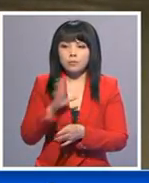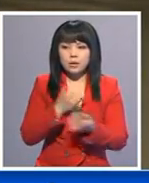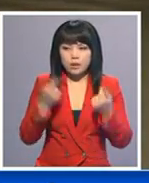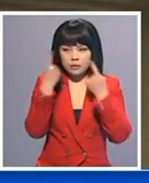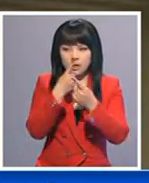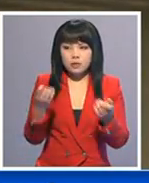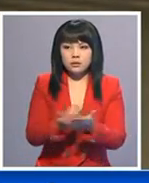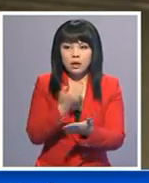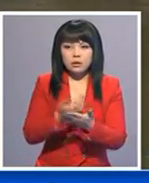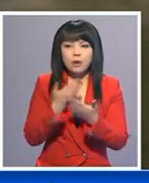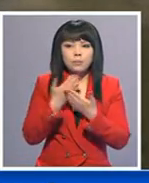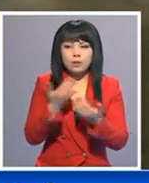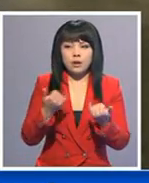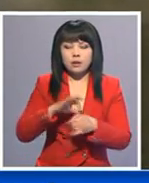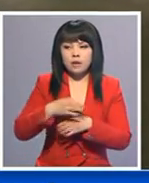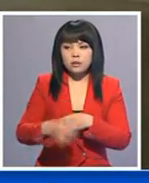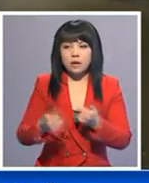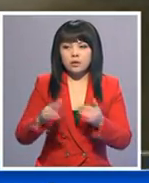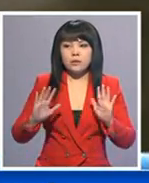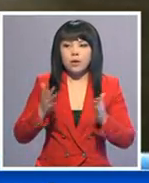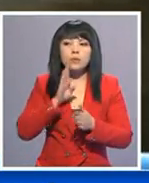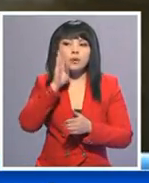құралдарының хабарлауынша, соңғы қантөгіс бүгін таңертең болған